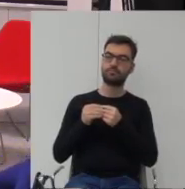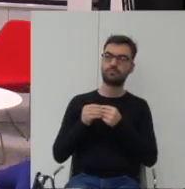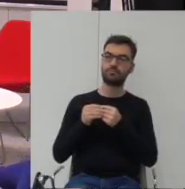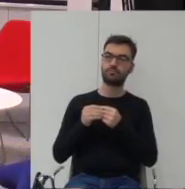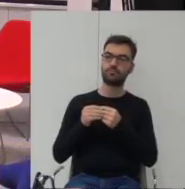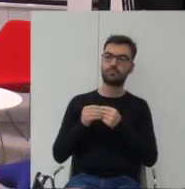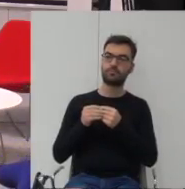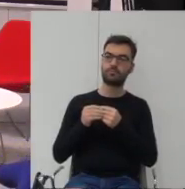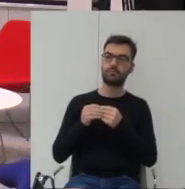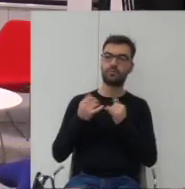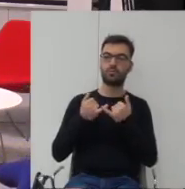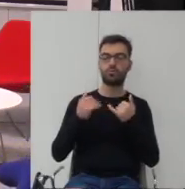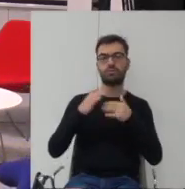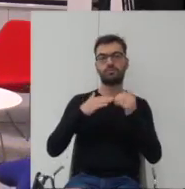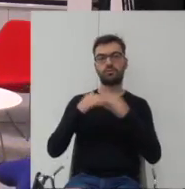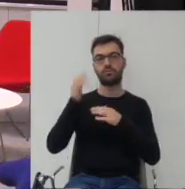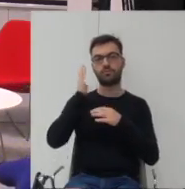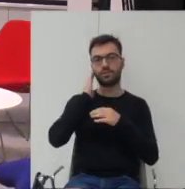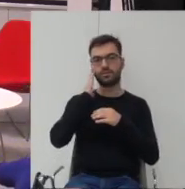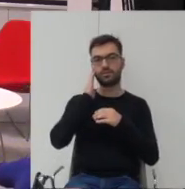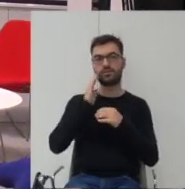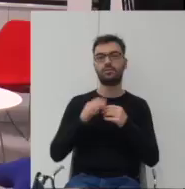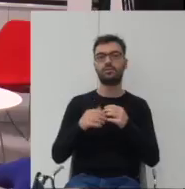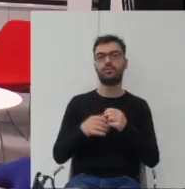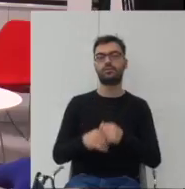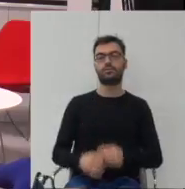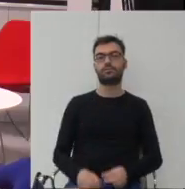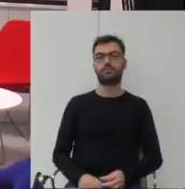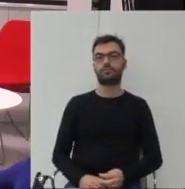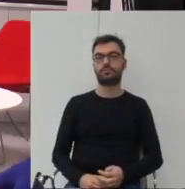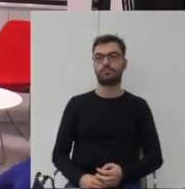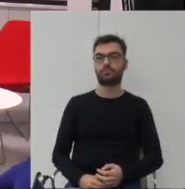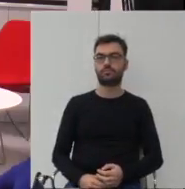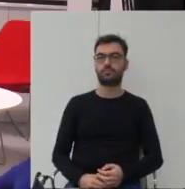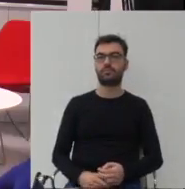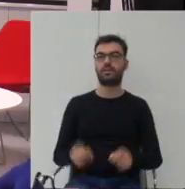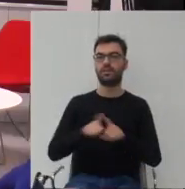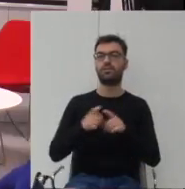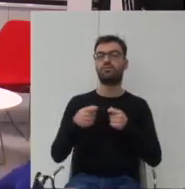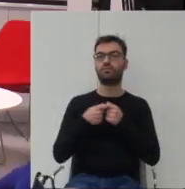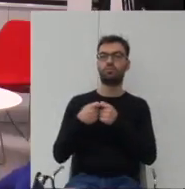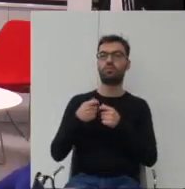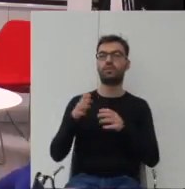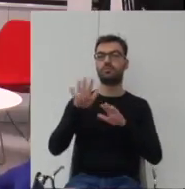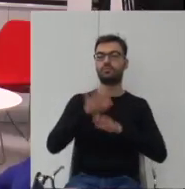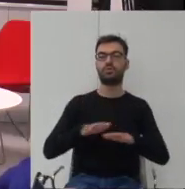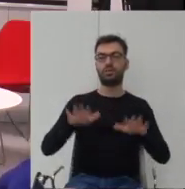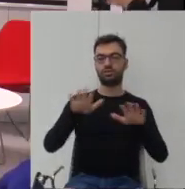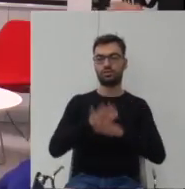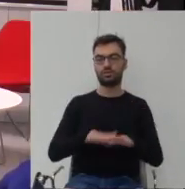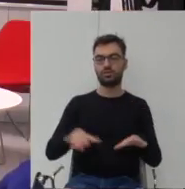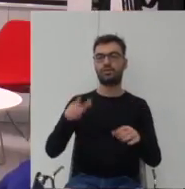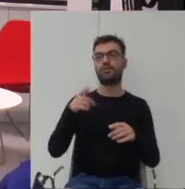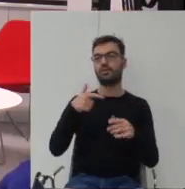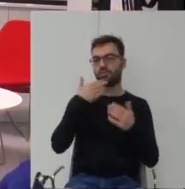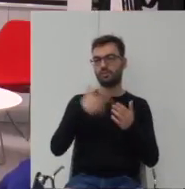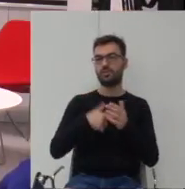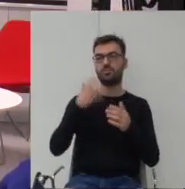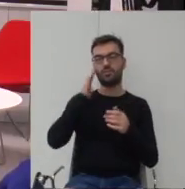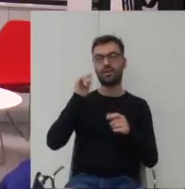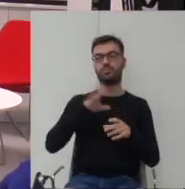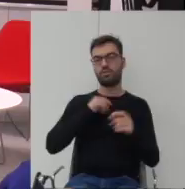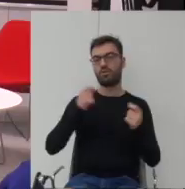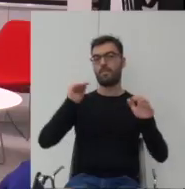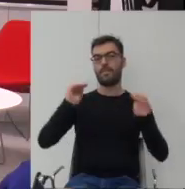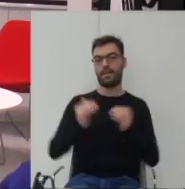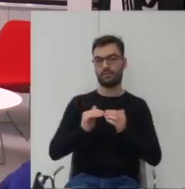zakładającego różną strukturę mieszkań szczególnie, ale też te przestrzenie wspólne, co sprawia, że mieszkanie może być w ogóle mniejsze